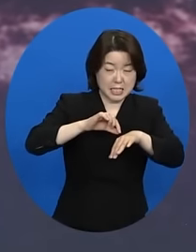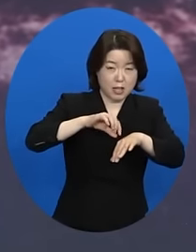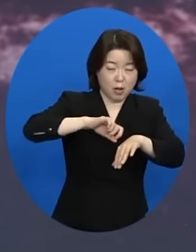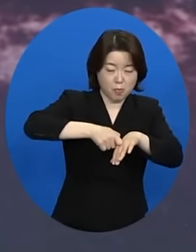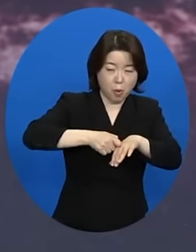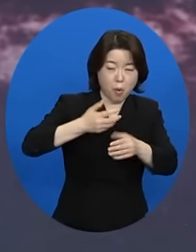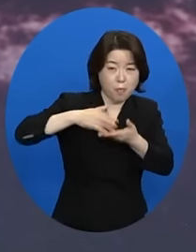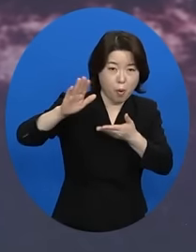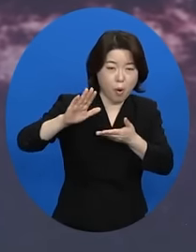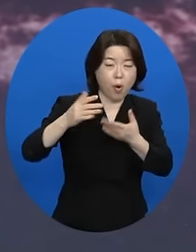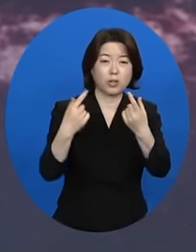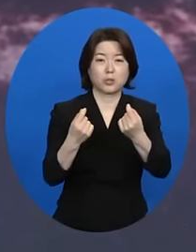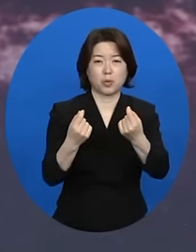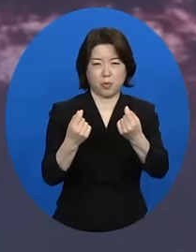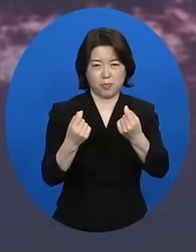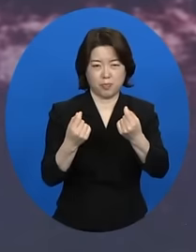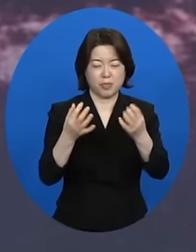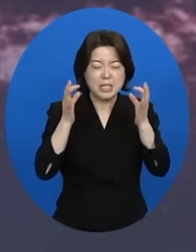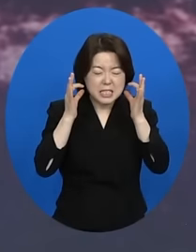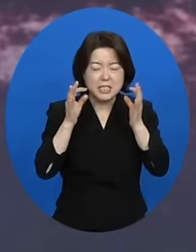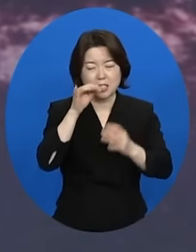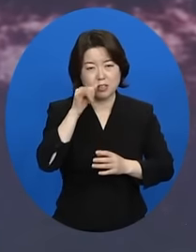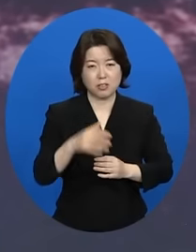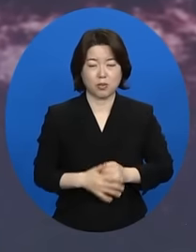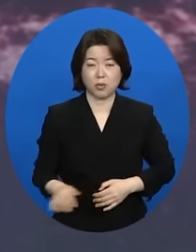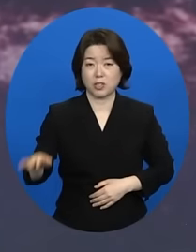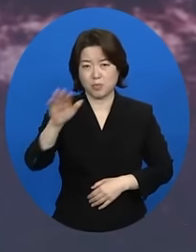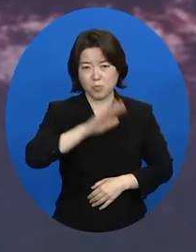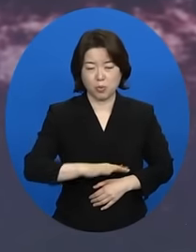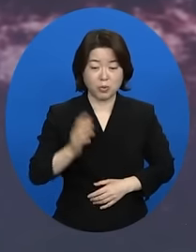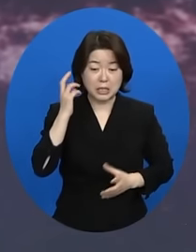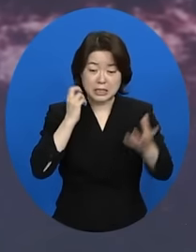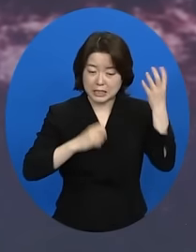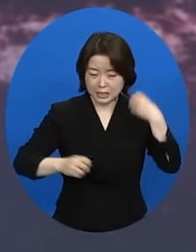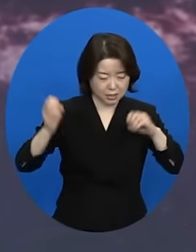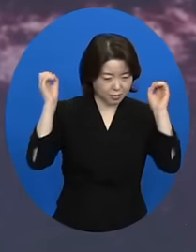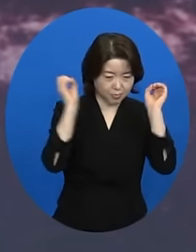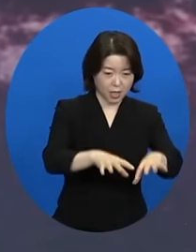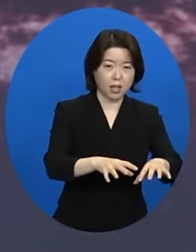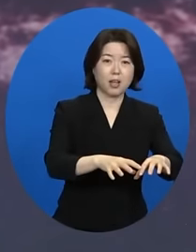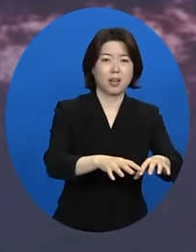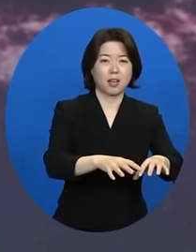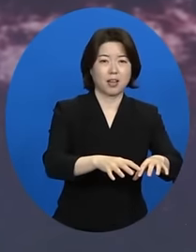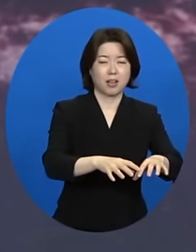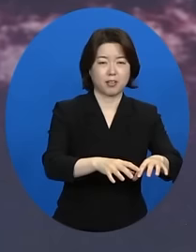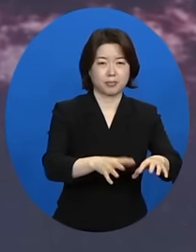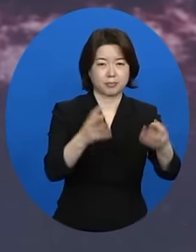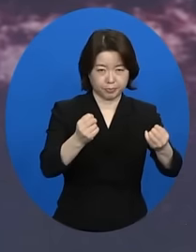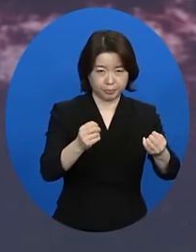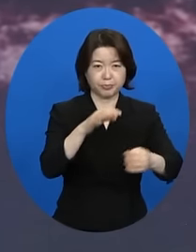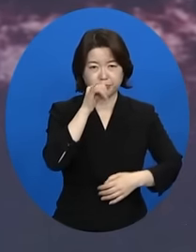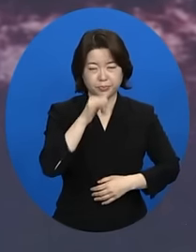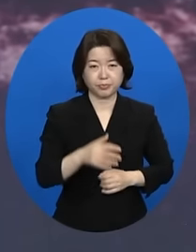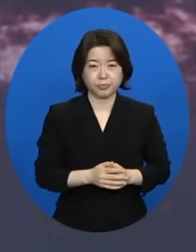비슷한 겁니다. 그래서 이 모든 것들을 다 모아다가 얼마나 많았는지 그거를 상수리나무에